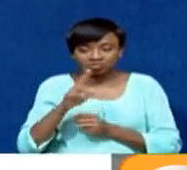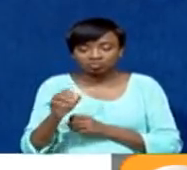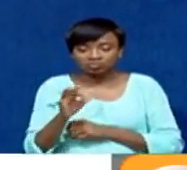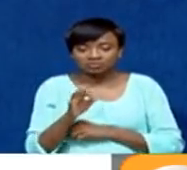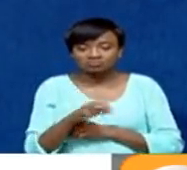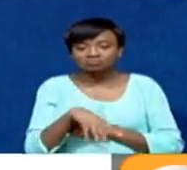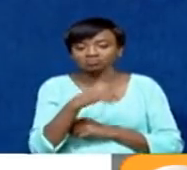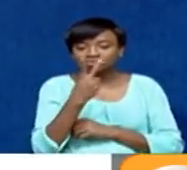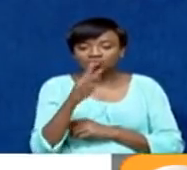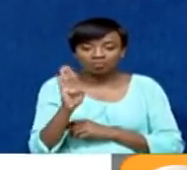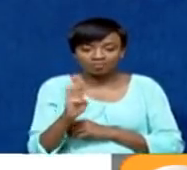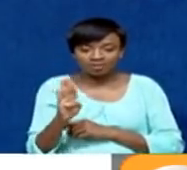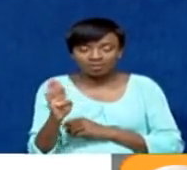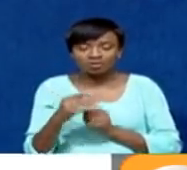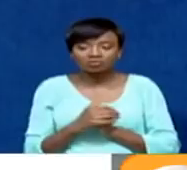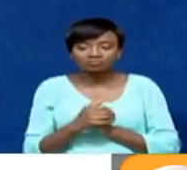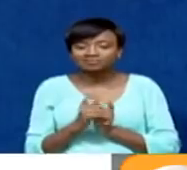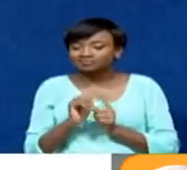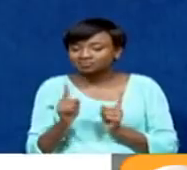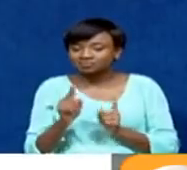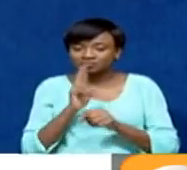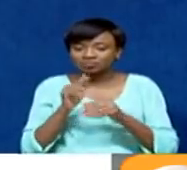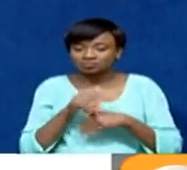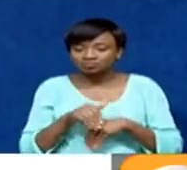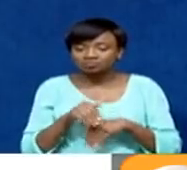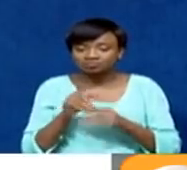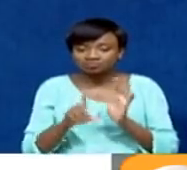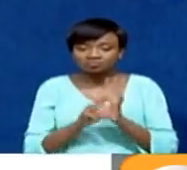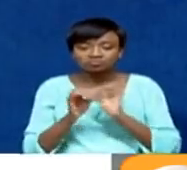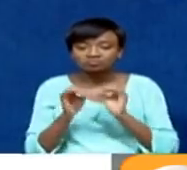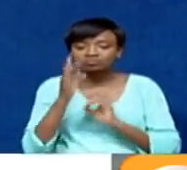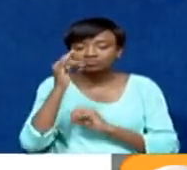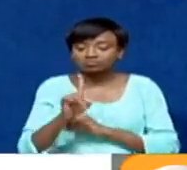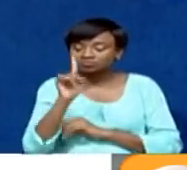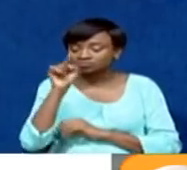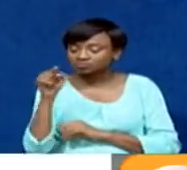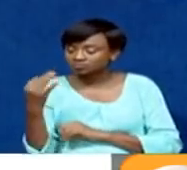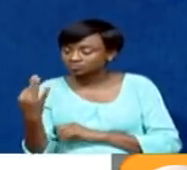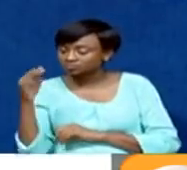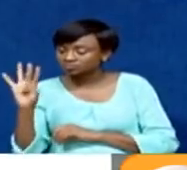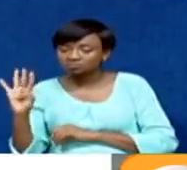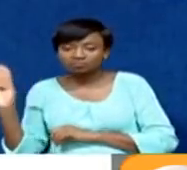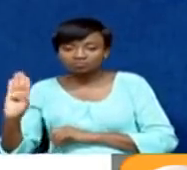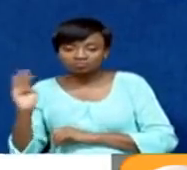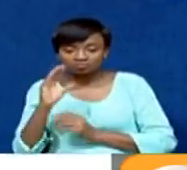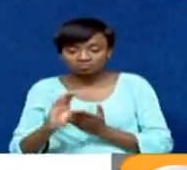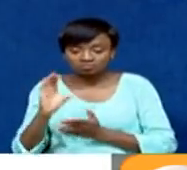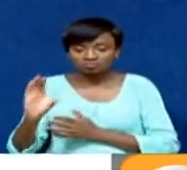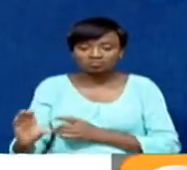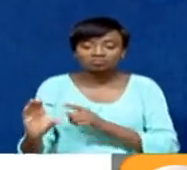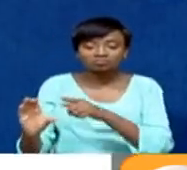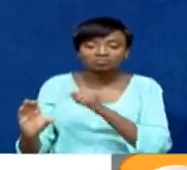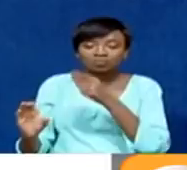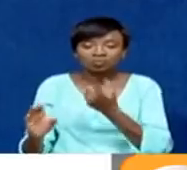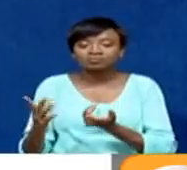za hazina ya ustawi wa petroli kinyume na sheria. Gadhungu akisema shilingi bilioni 1.34 zilitolewa kwa shirika